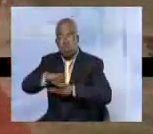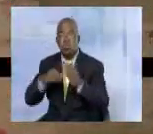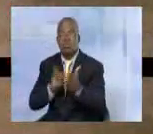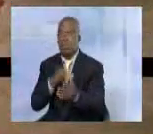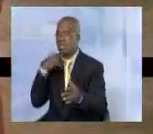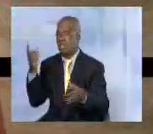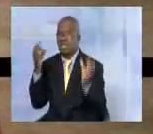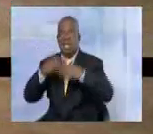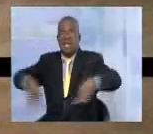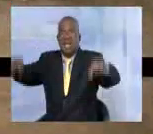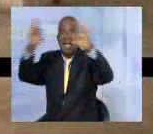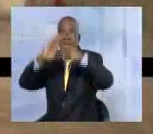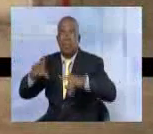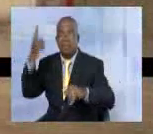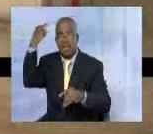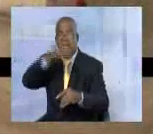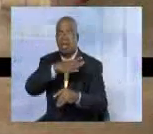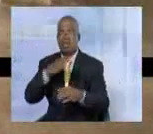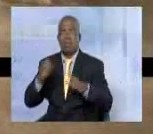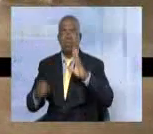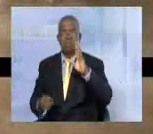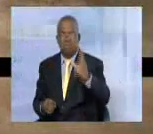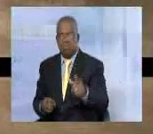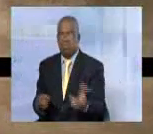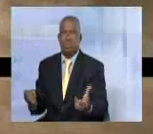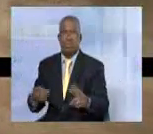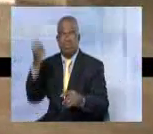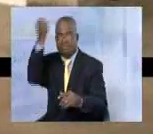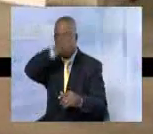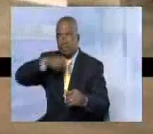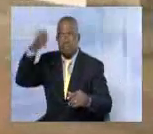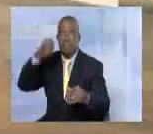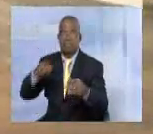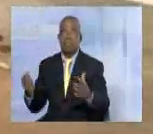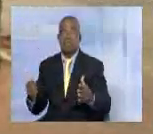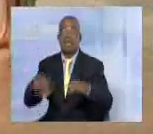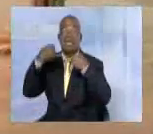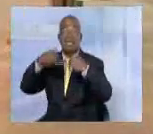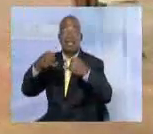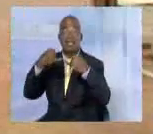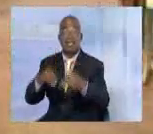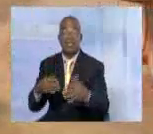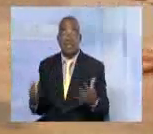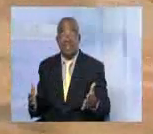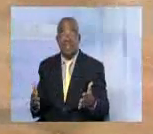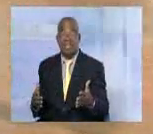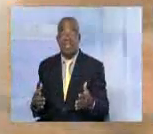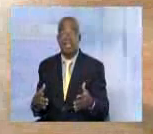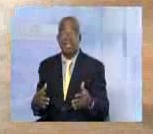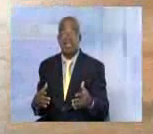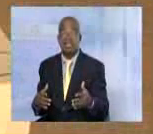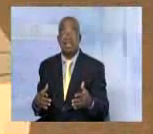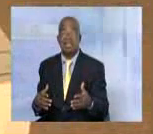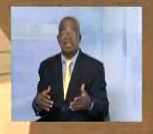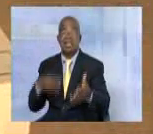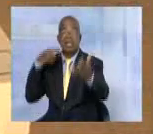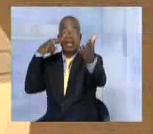usine. Les usines sont des endroits où l'on crée des objets partout dans le monde. Des usines ont recours au travail des designers.